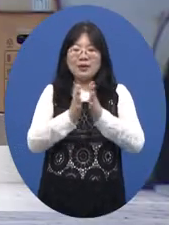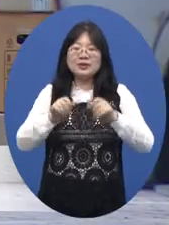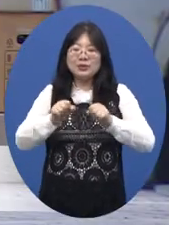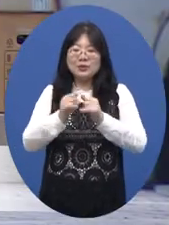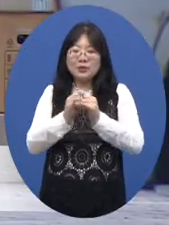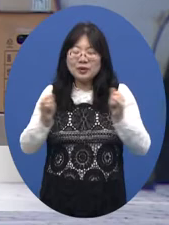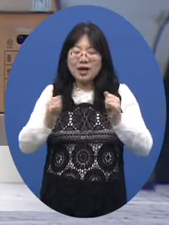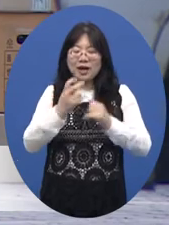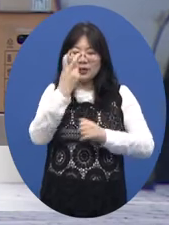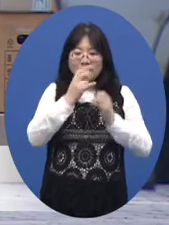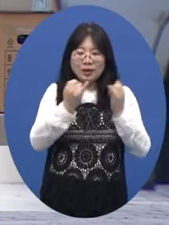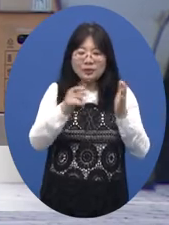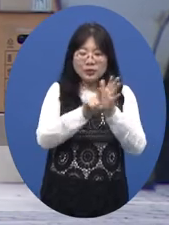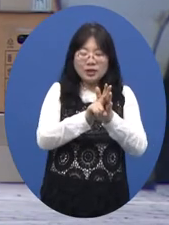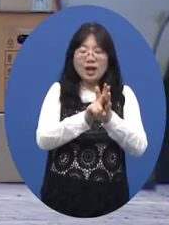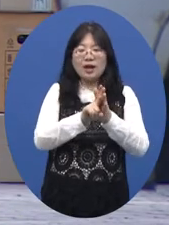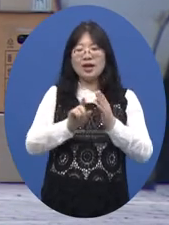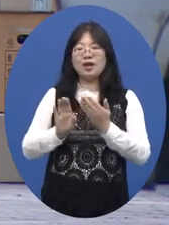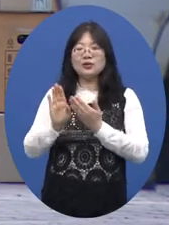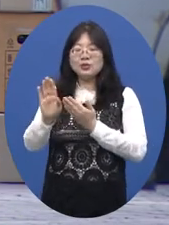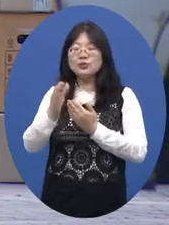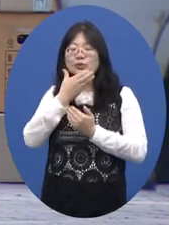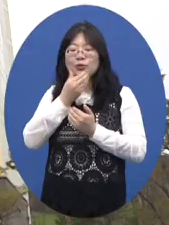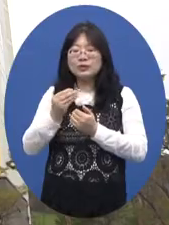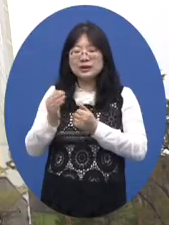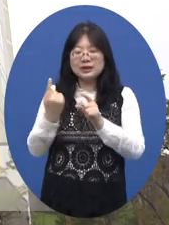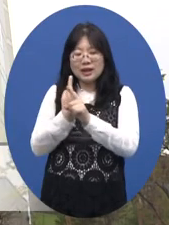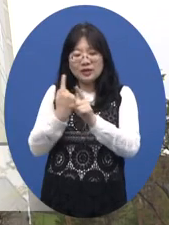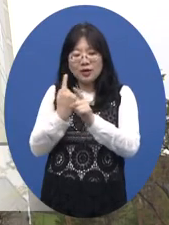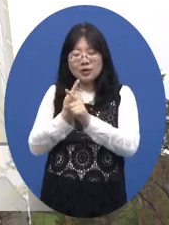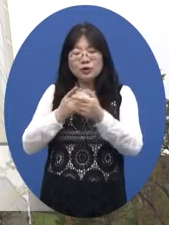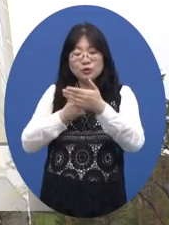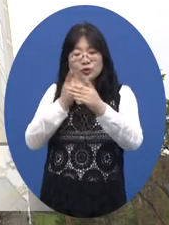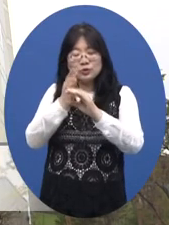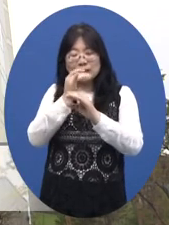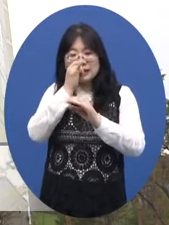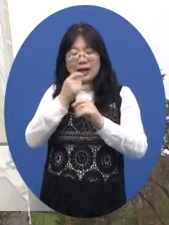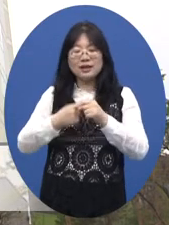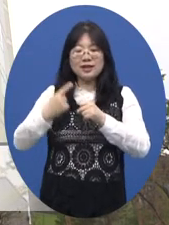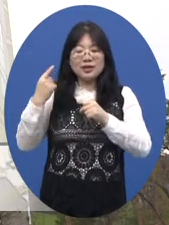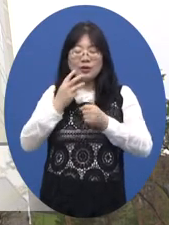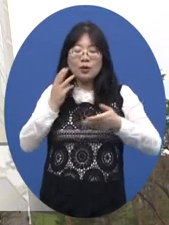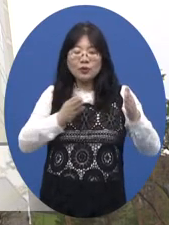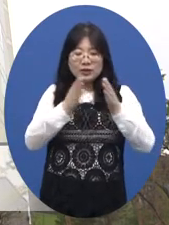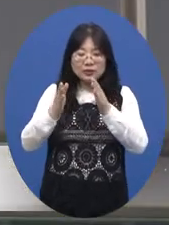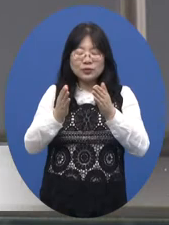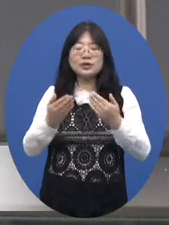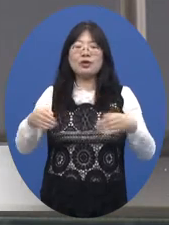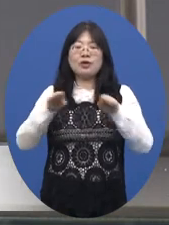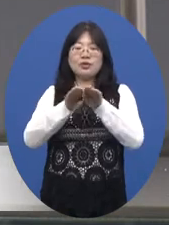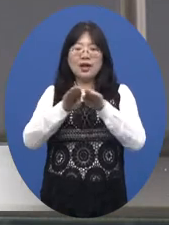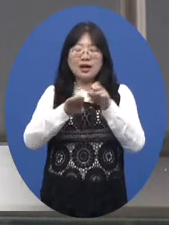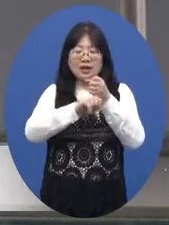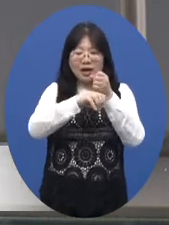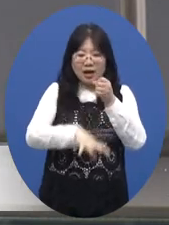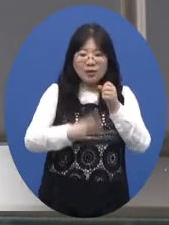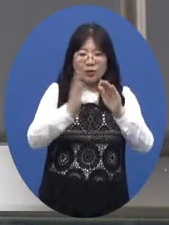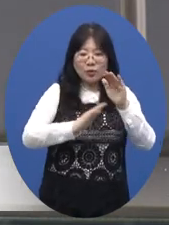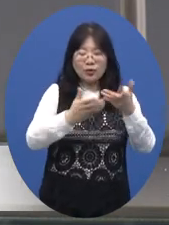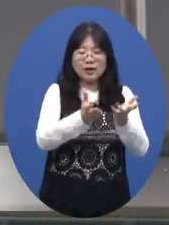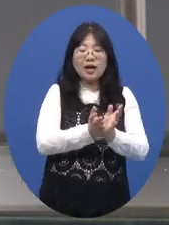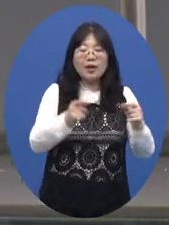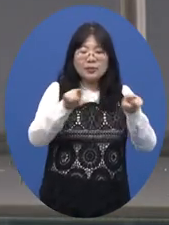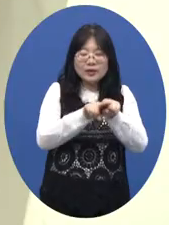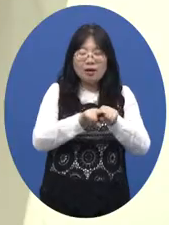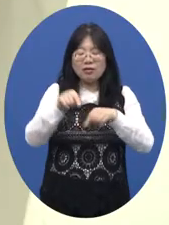청소원과 경비원들을 위한 처우 개선을 추진하고 있습니다. 지난해 경기도청과 도산아 공공기관에서 시작해